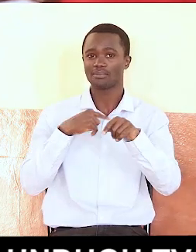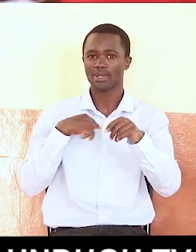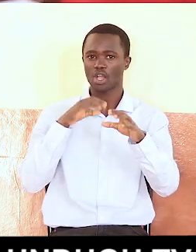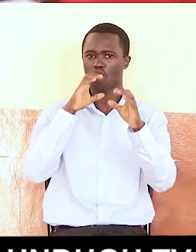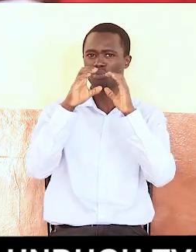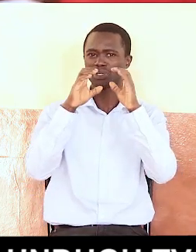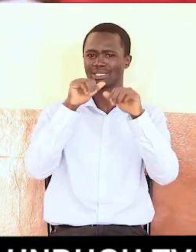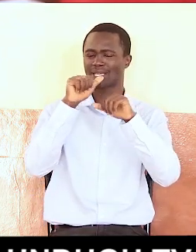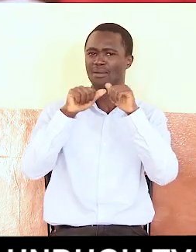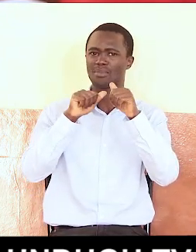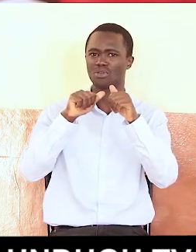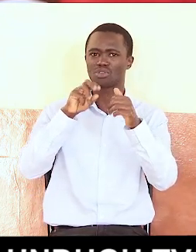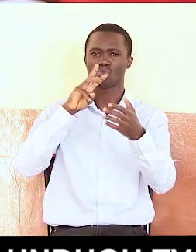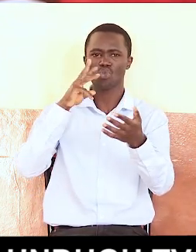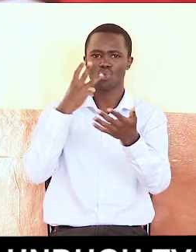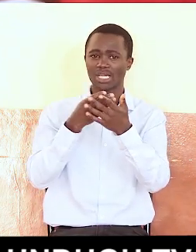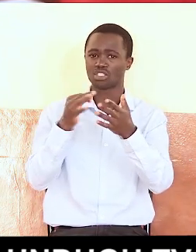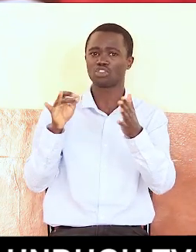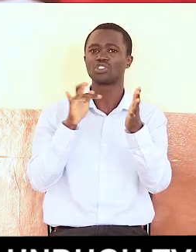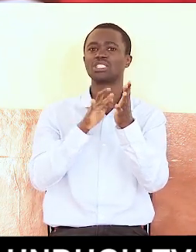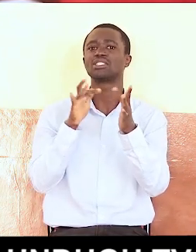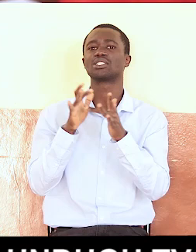ya mashahidi wa Yesu,